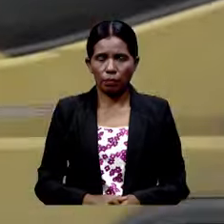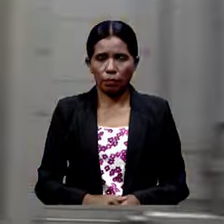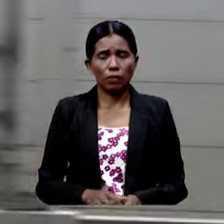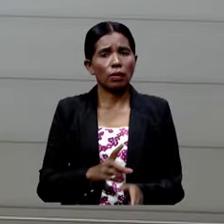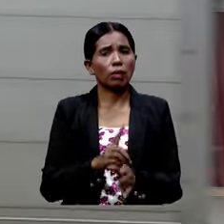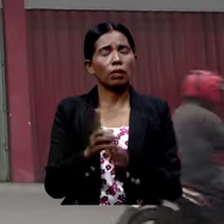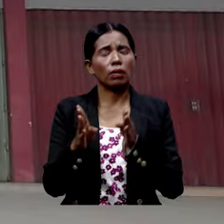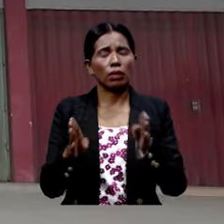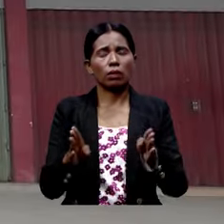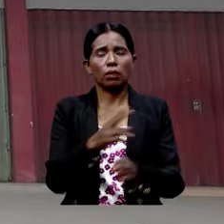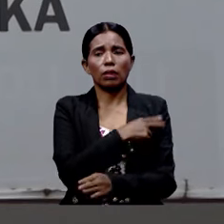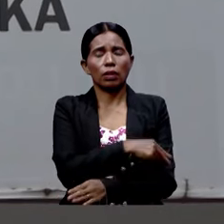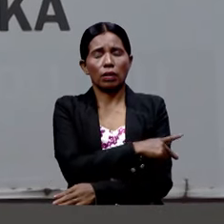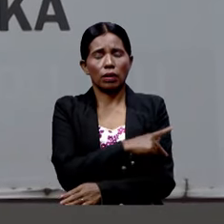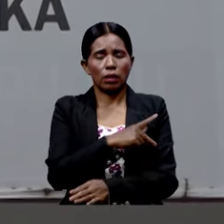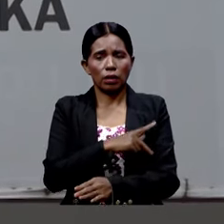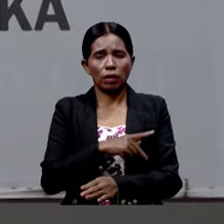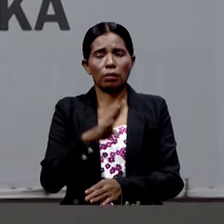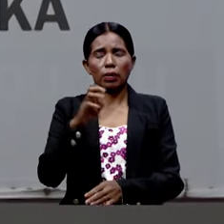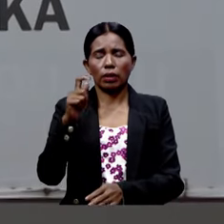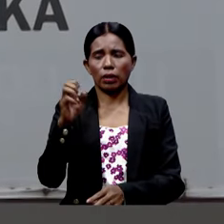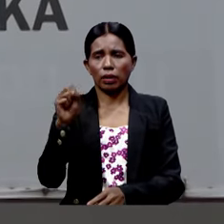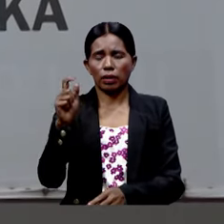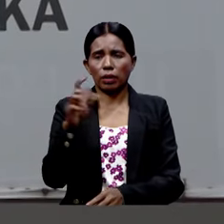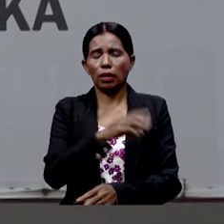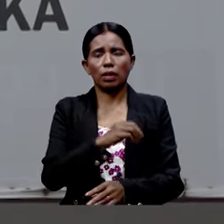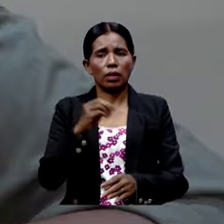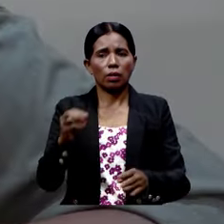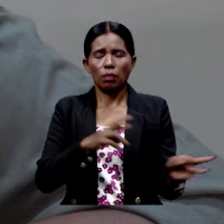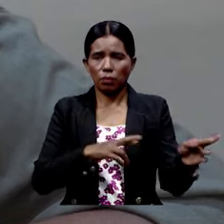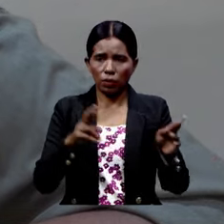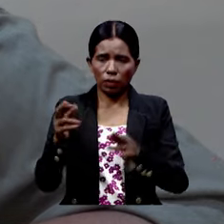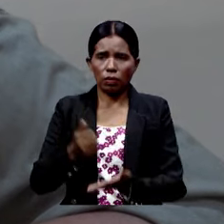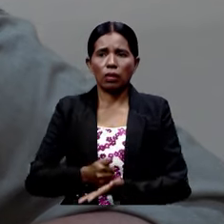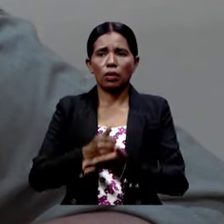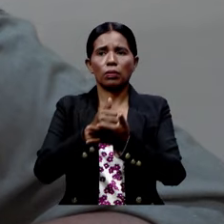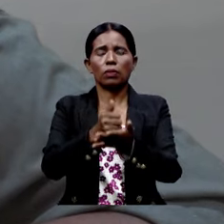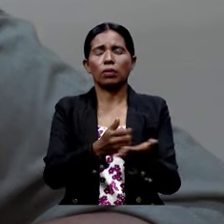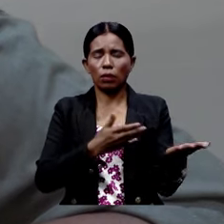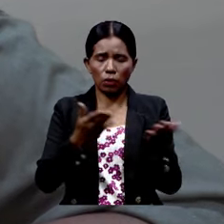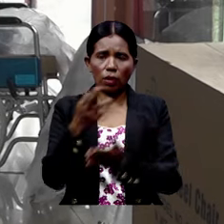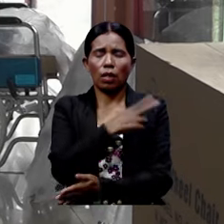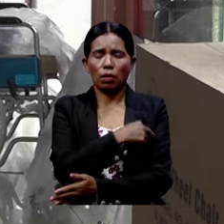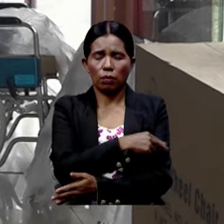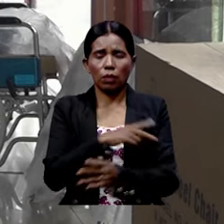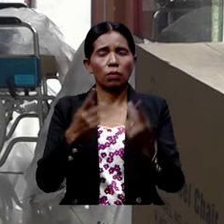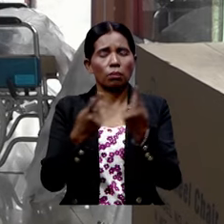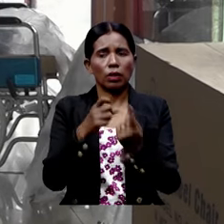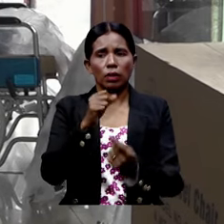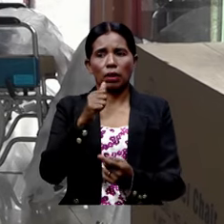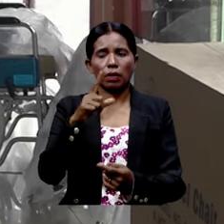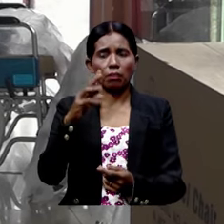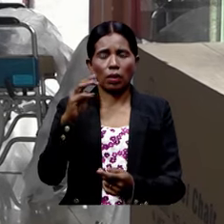Diretor Clínica Bethesda Husada declara Clínica refere pronto a tua ajuda importa e moro ba companhia Salimago